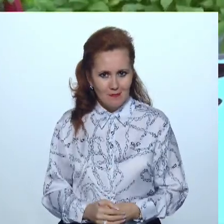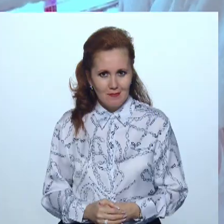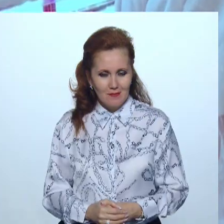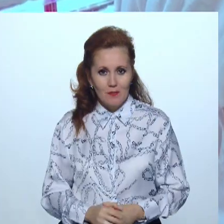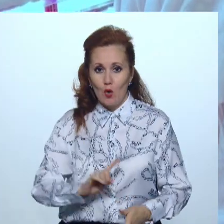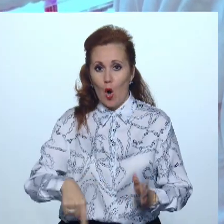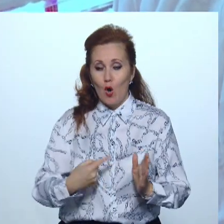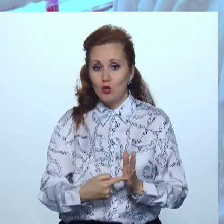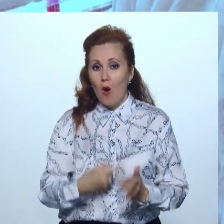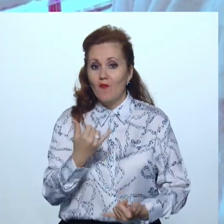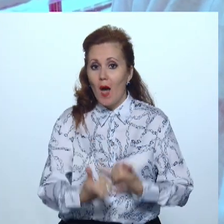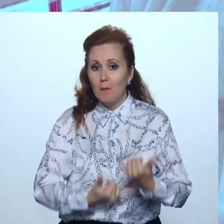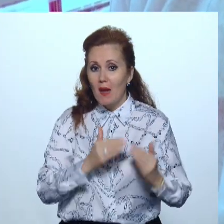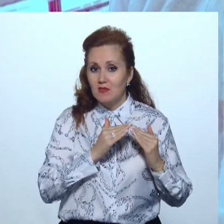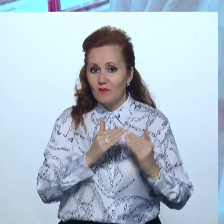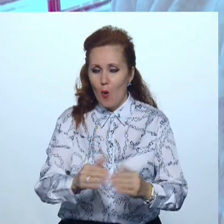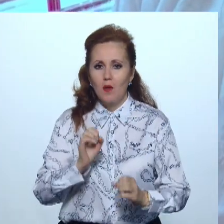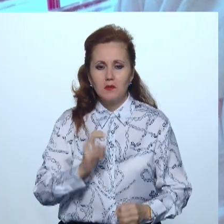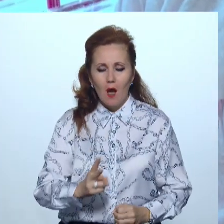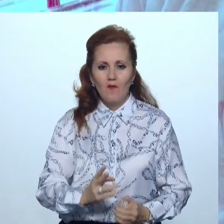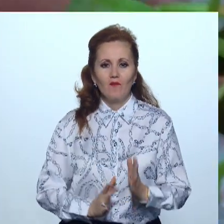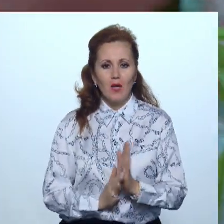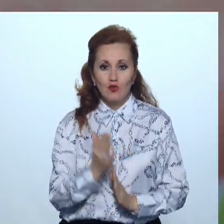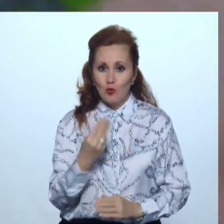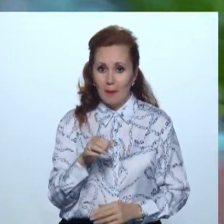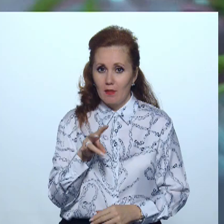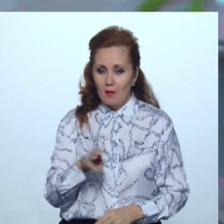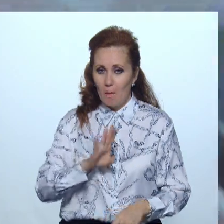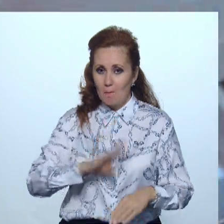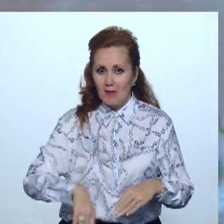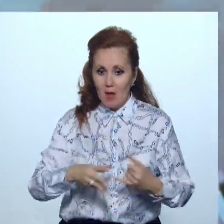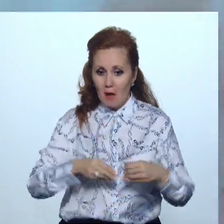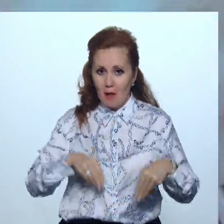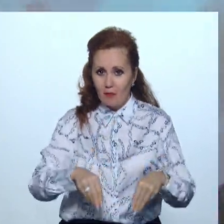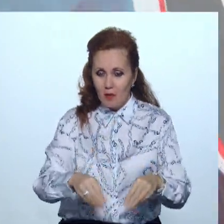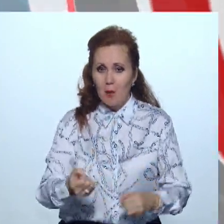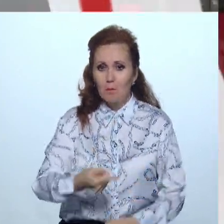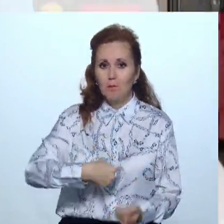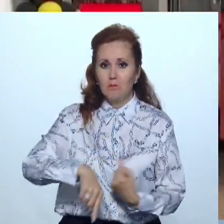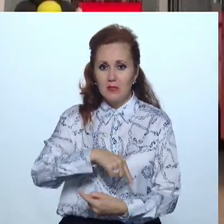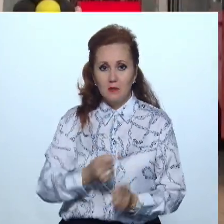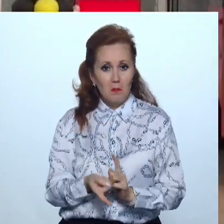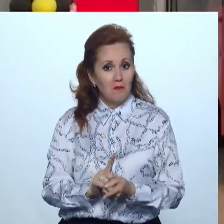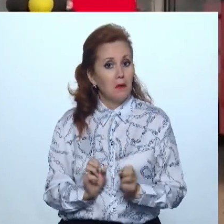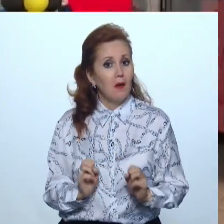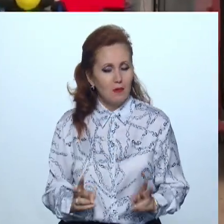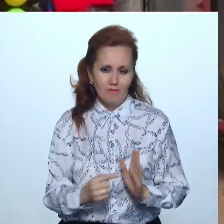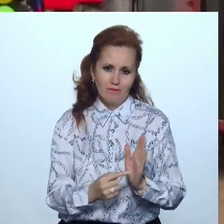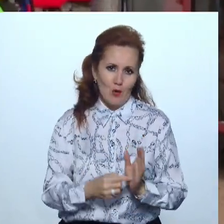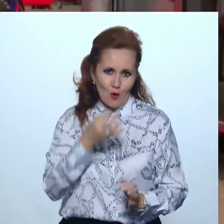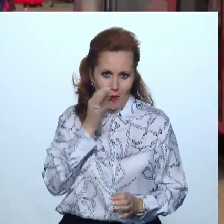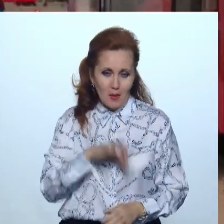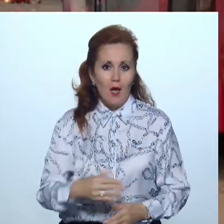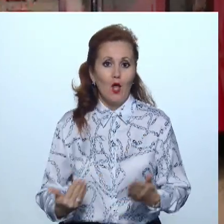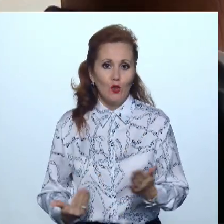Городское фермерство. Как вырастить шпинат без грядки и превратить это в бизнес? Сити-фермеры делятся опытом. И новый